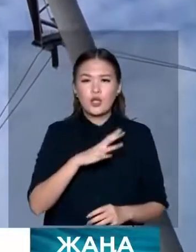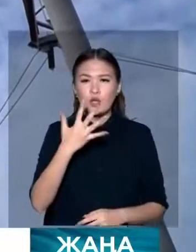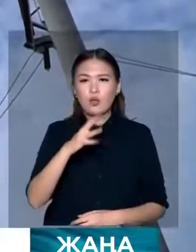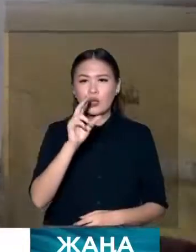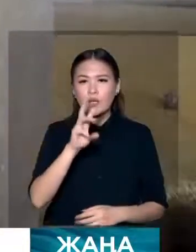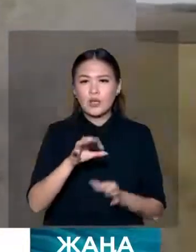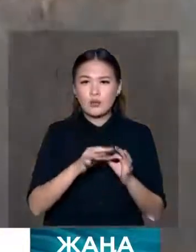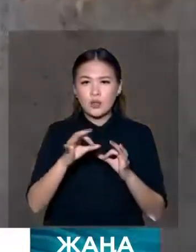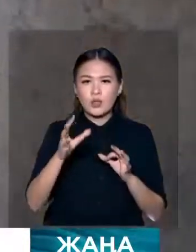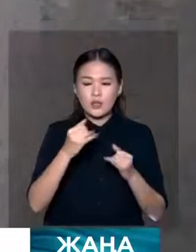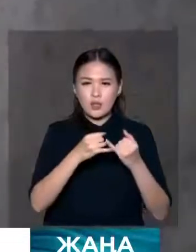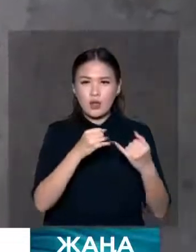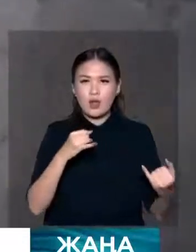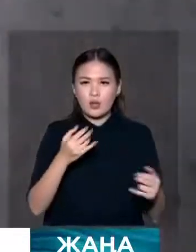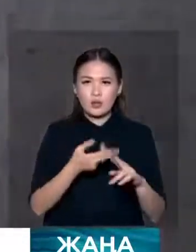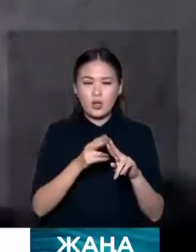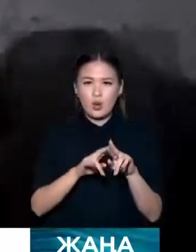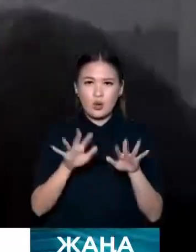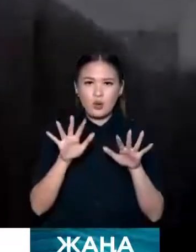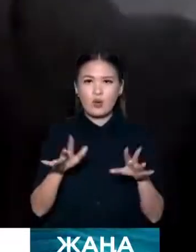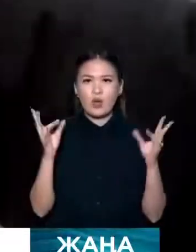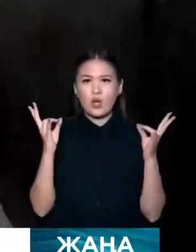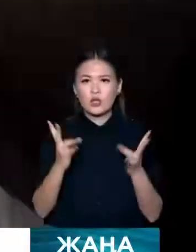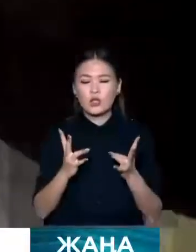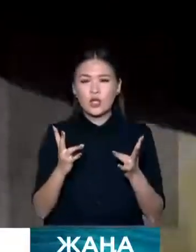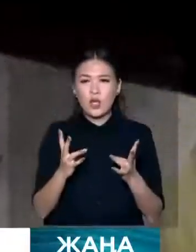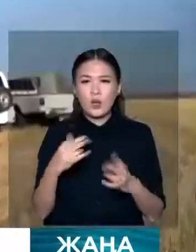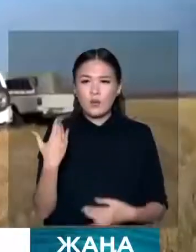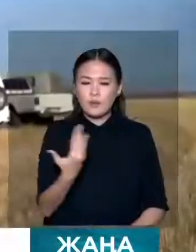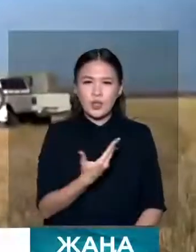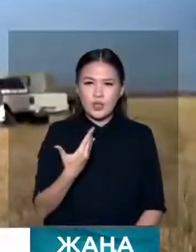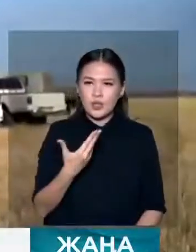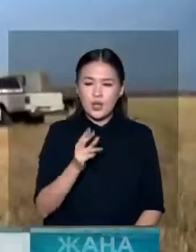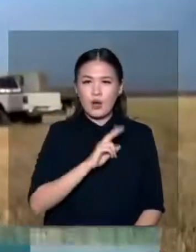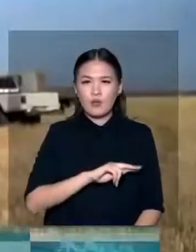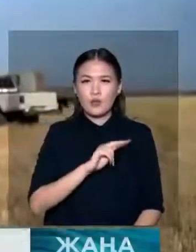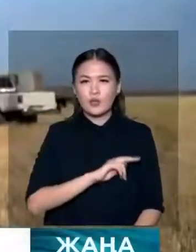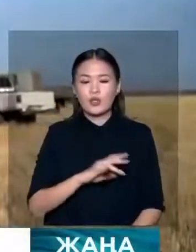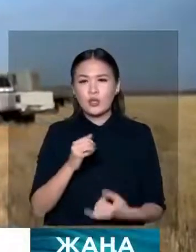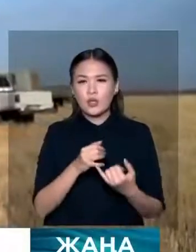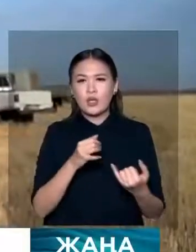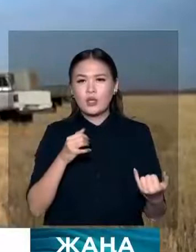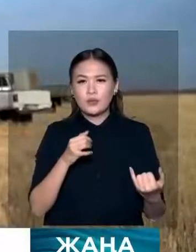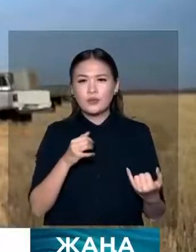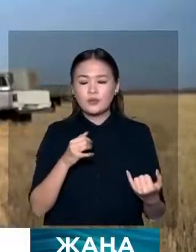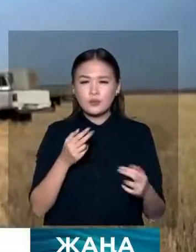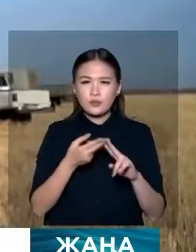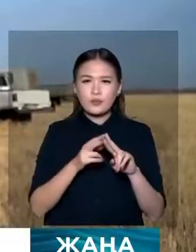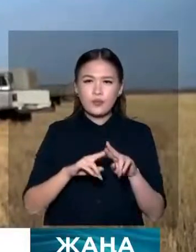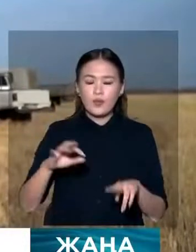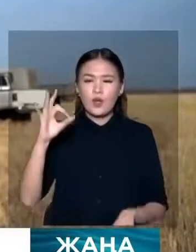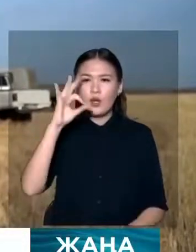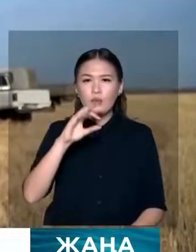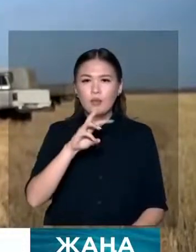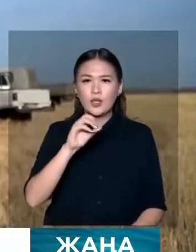сым тартып 300 баған орнату қажет. На данный момент мы производим работы по натяжке провода. Қазіргі уақытта біз сымдарды тартып,